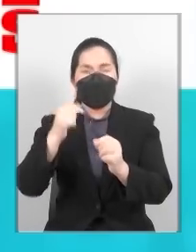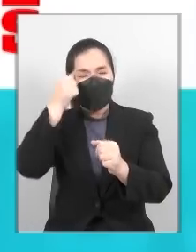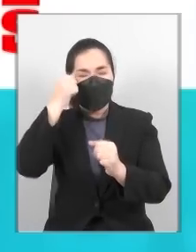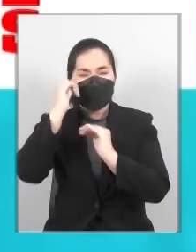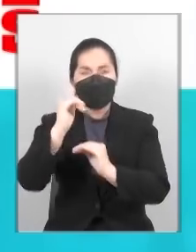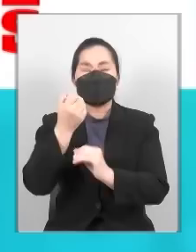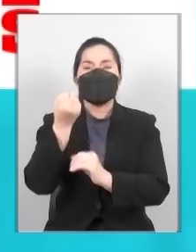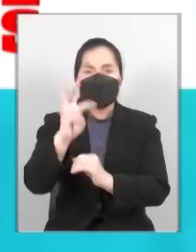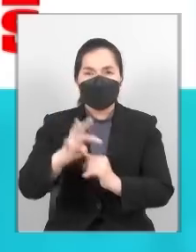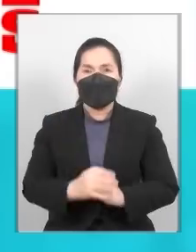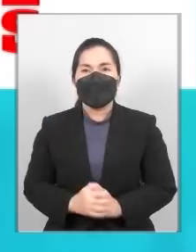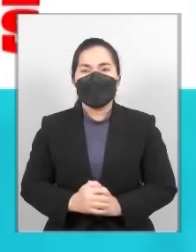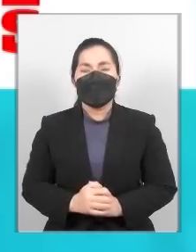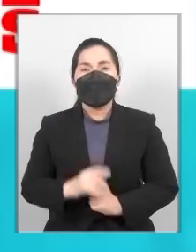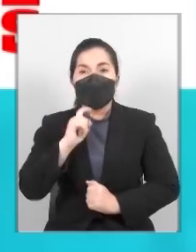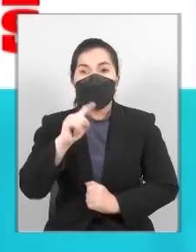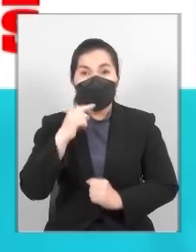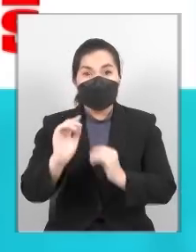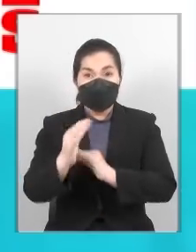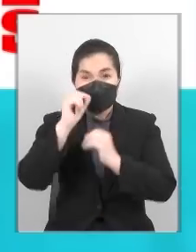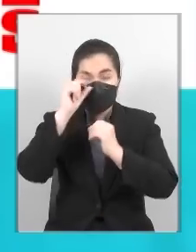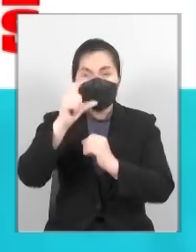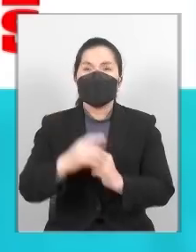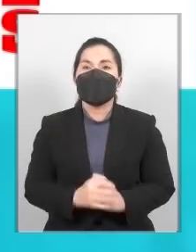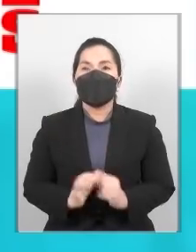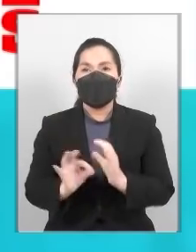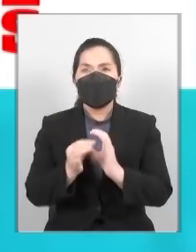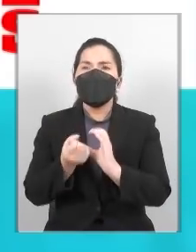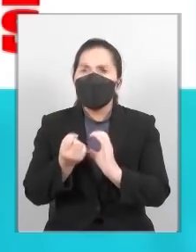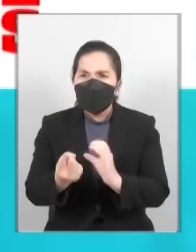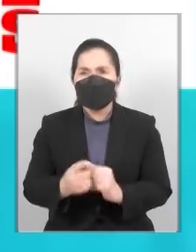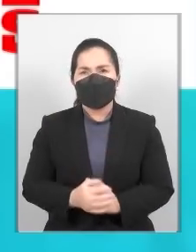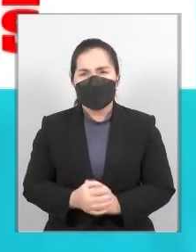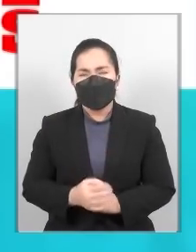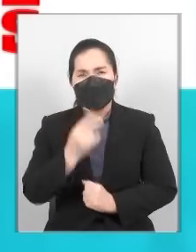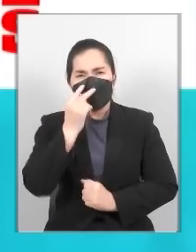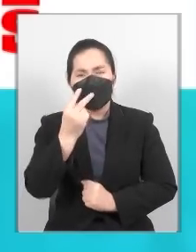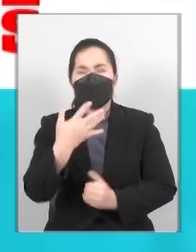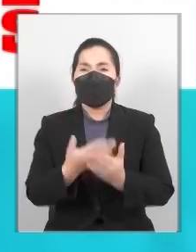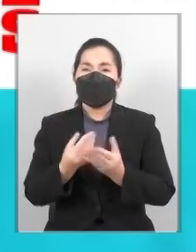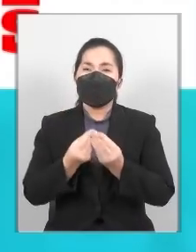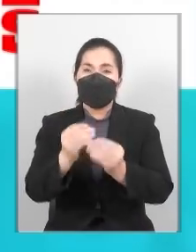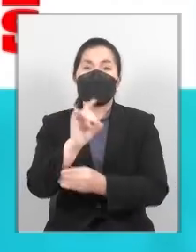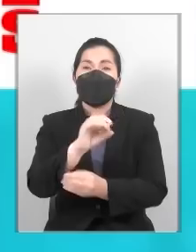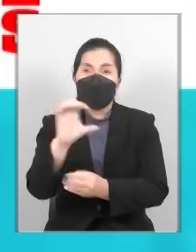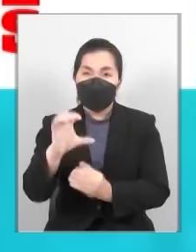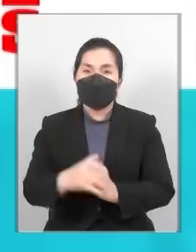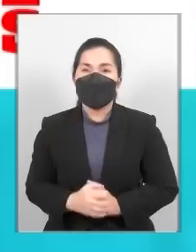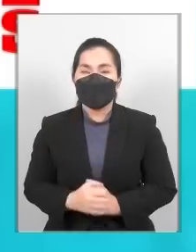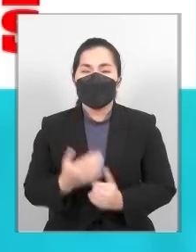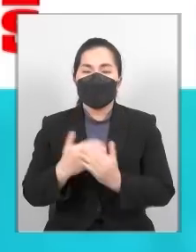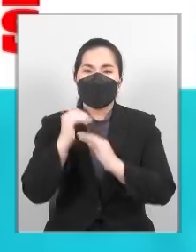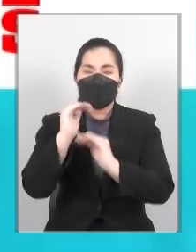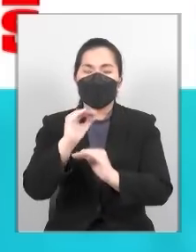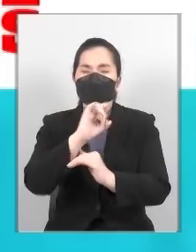ามใจคนตื่นเช้าด้วยวันนี้ไหนลองคอมเมนต์มาใน YouTube Facebook Live นะคะ ค ิดเห็นยังไงกับเรื่องการแจกตังค์800หรือว่าให้ใช้ครั้งละ150บา